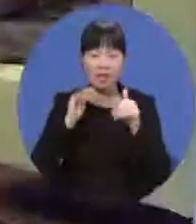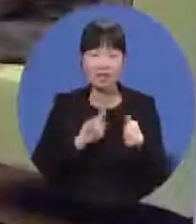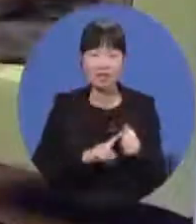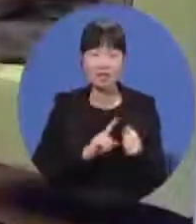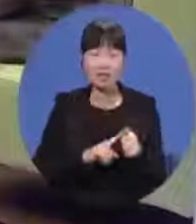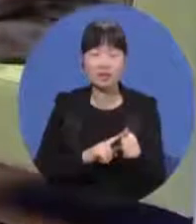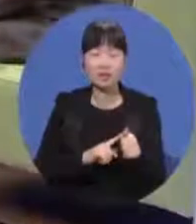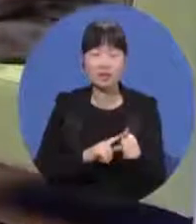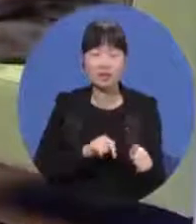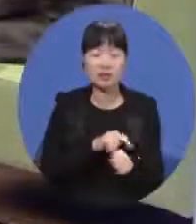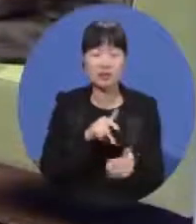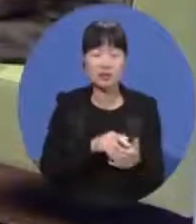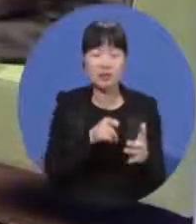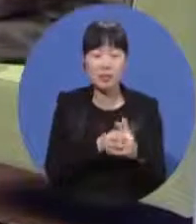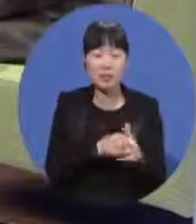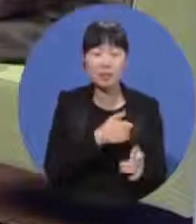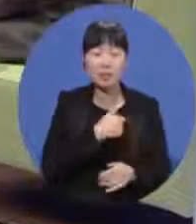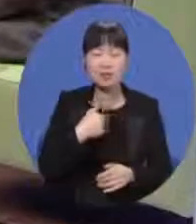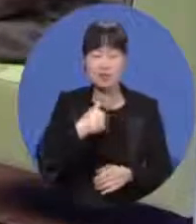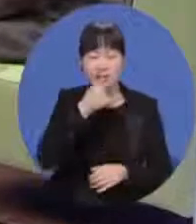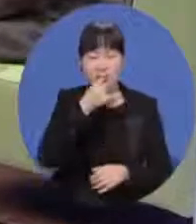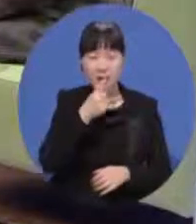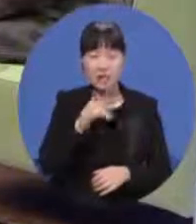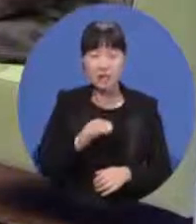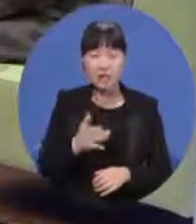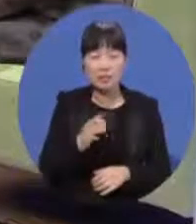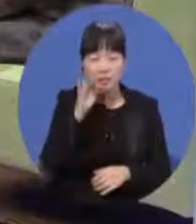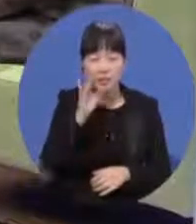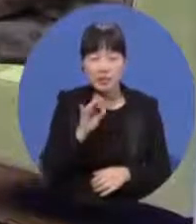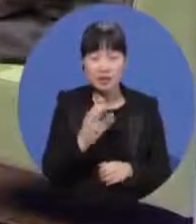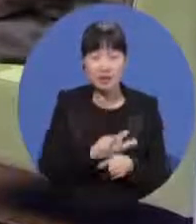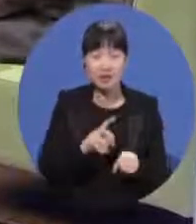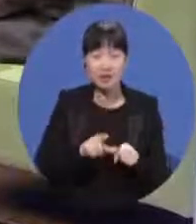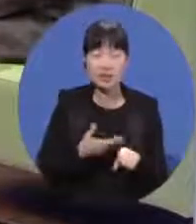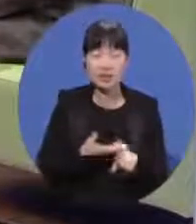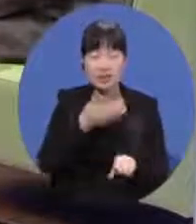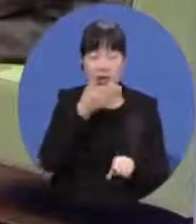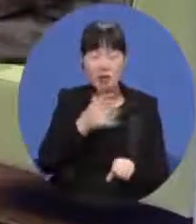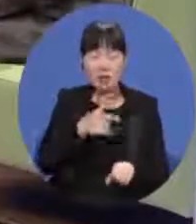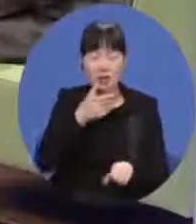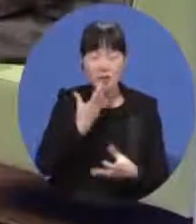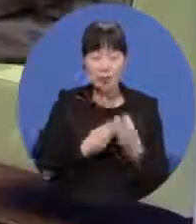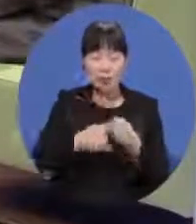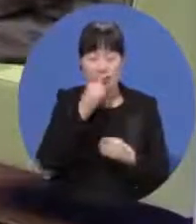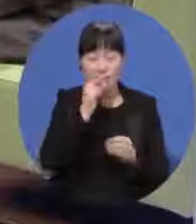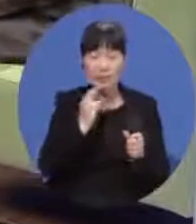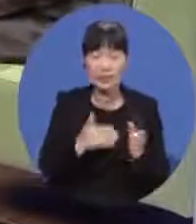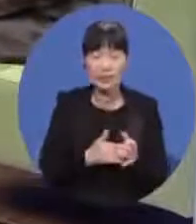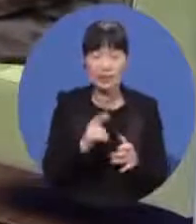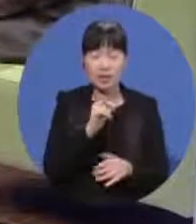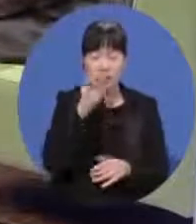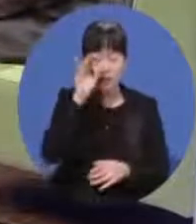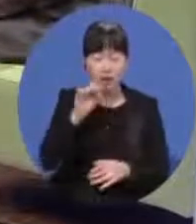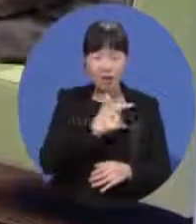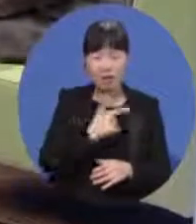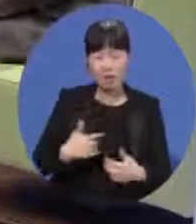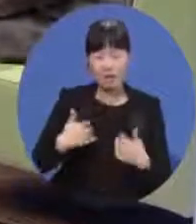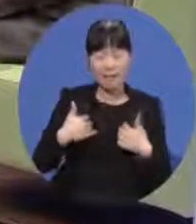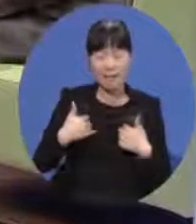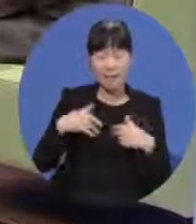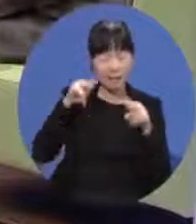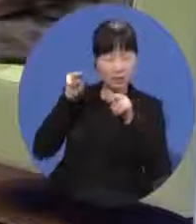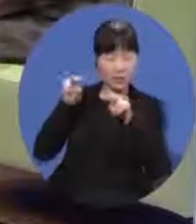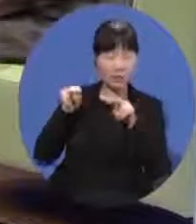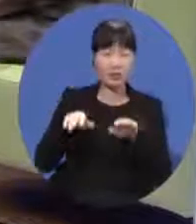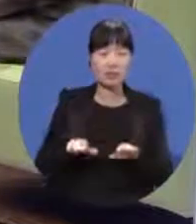뭐 상황을 파악하시면 될 것 같은데 한 소변을 본 지 3시간이 넘게 되고 물도 먹을 만큼 먹었는데 텔레비전 너무너무 재밌는 게 하고 있고